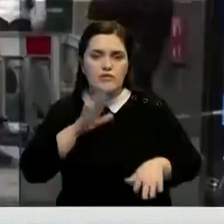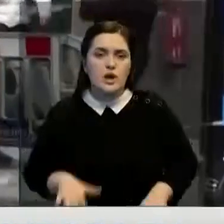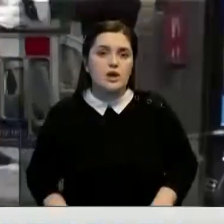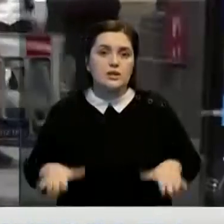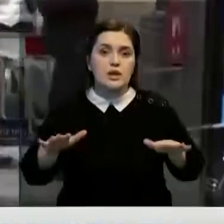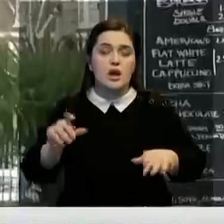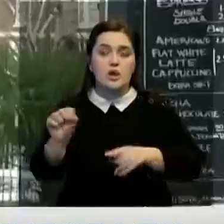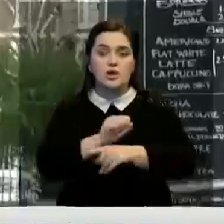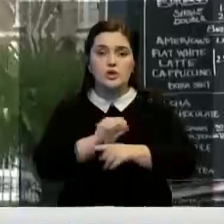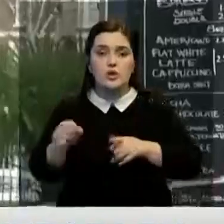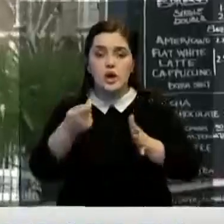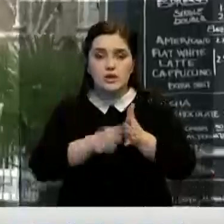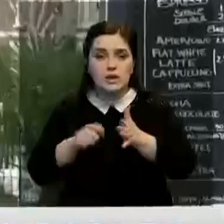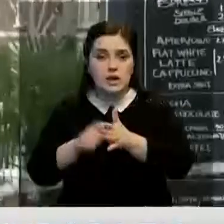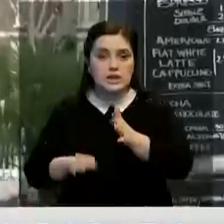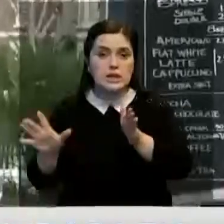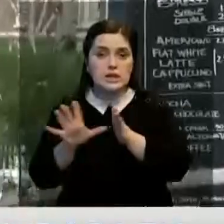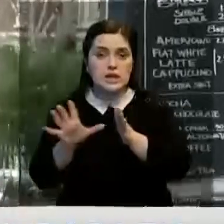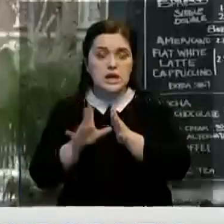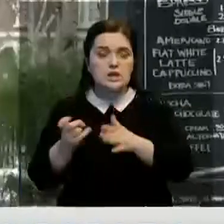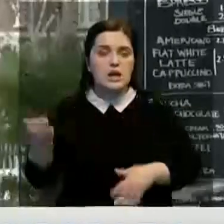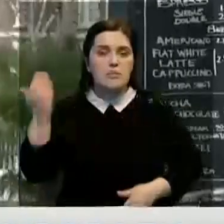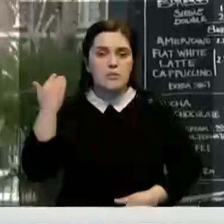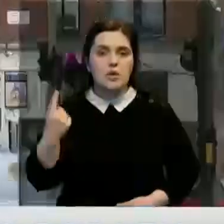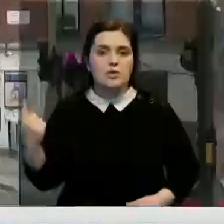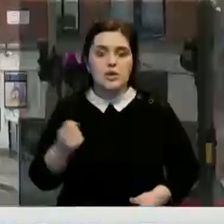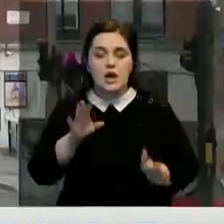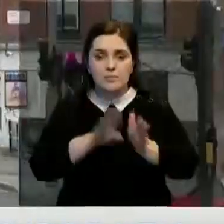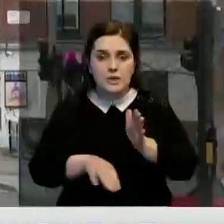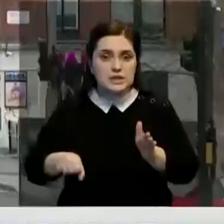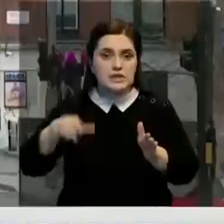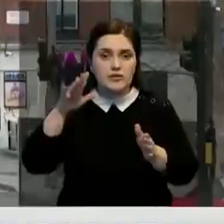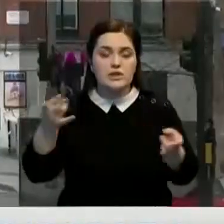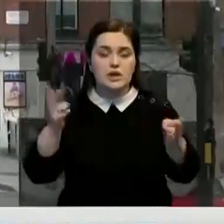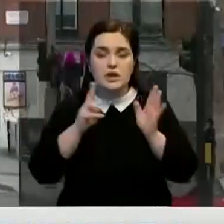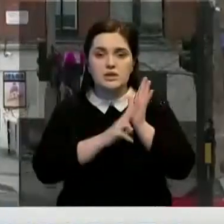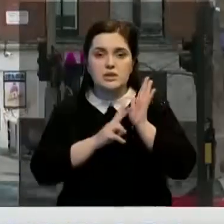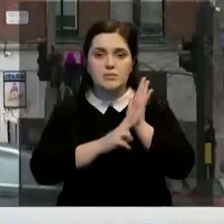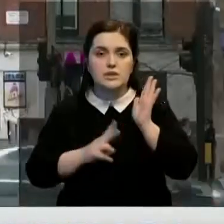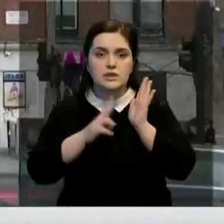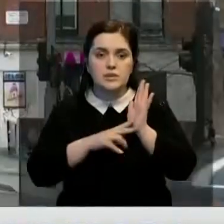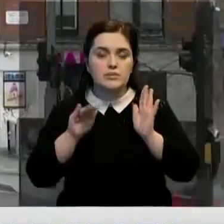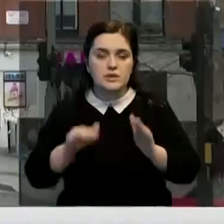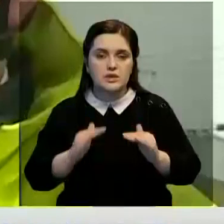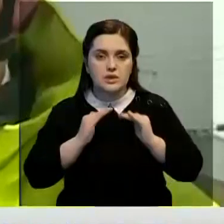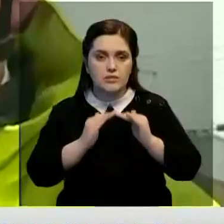После рекордного отключения электроэнергии на прошлой неделе без света все еще остаются 77 тысяч